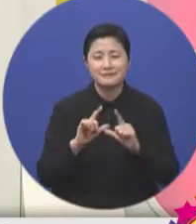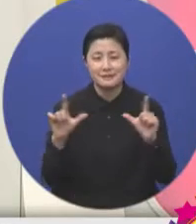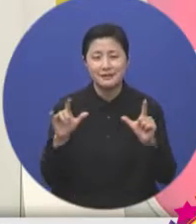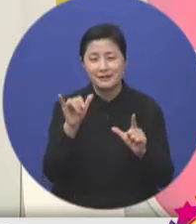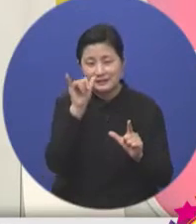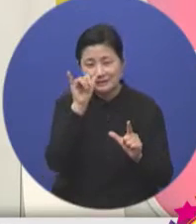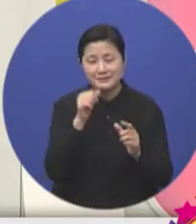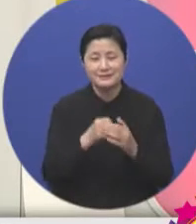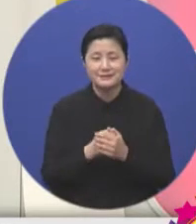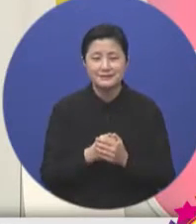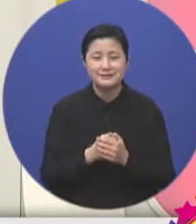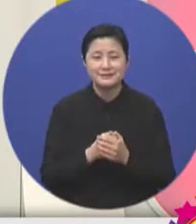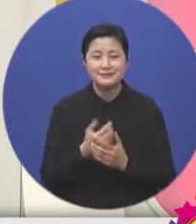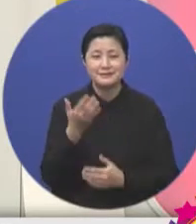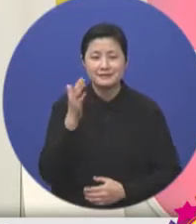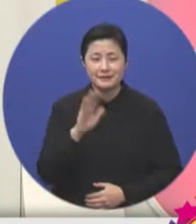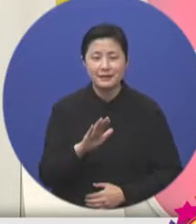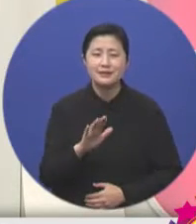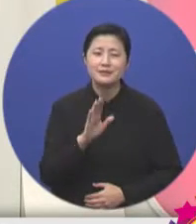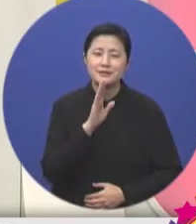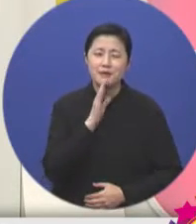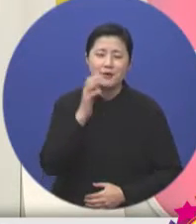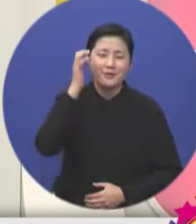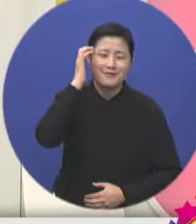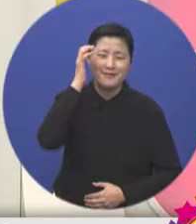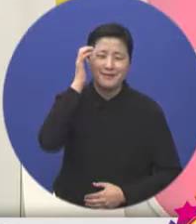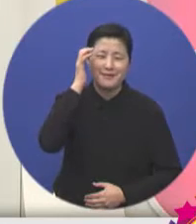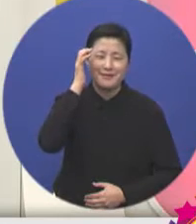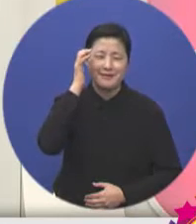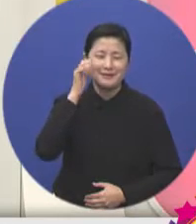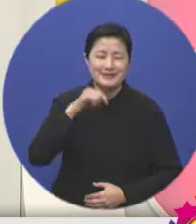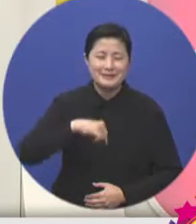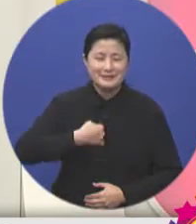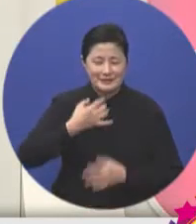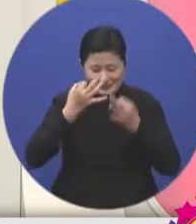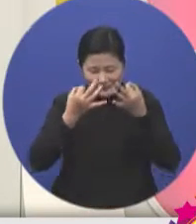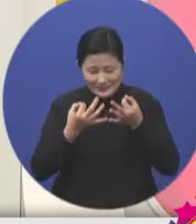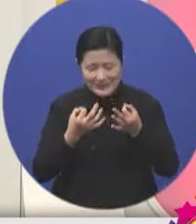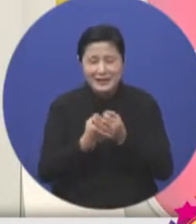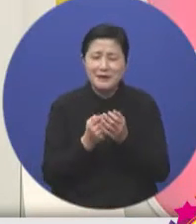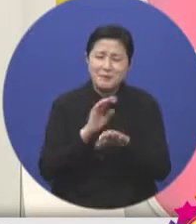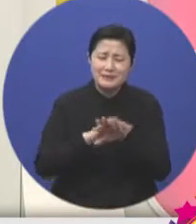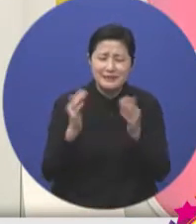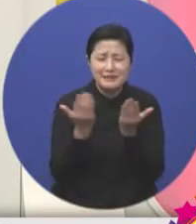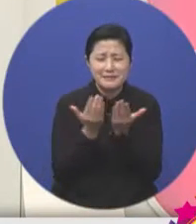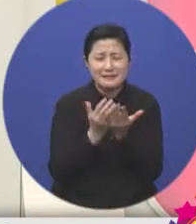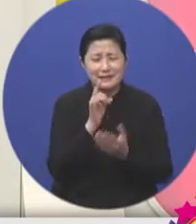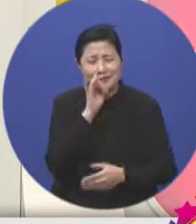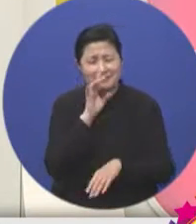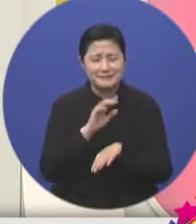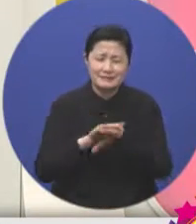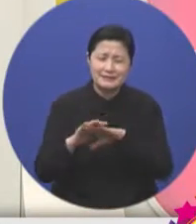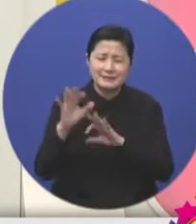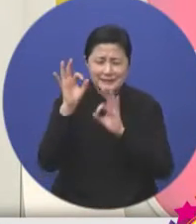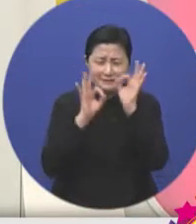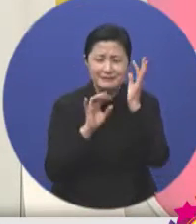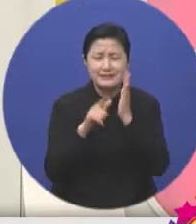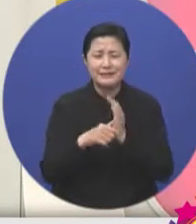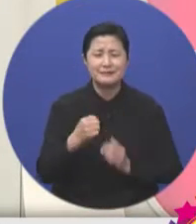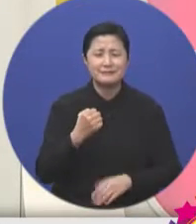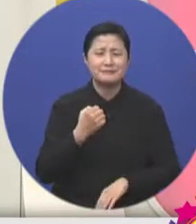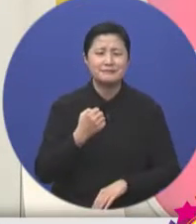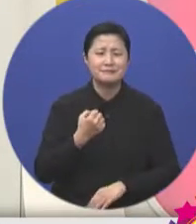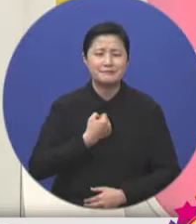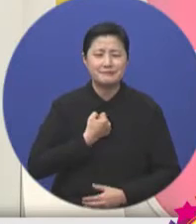막 따로따로 노는 때. 자, 그때 참 우리 곤란해가지고 그렇죠. 스스로가 야, 막 뭐가 왜 이렇게 안 맞지? 막 이럴 때가 있죠. 그럴 때 속상할 때도 참